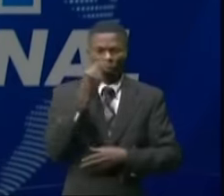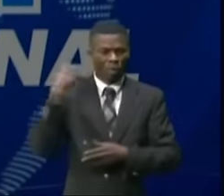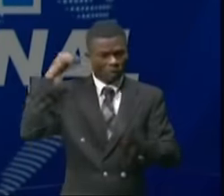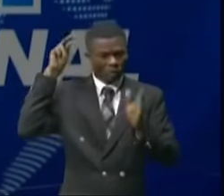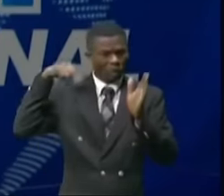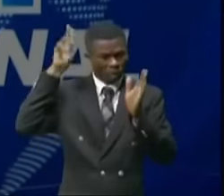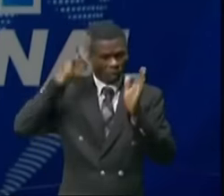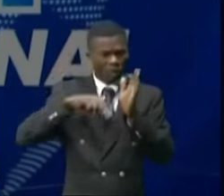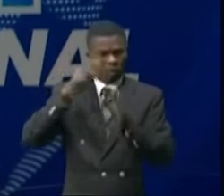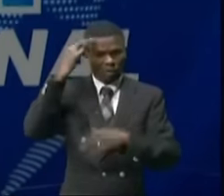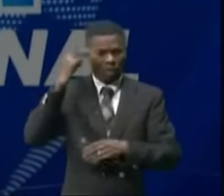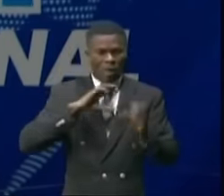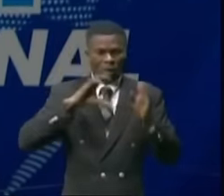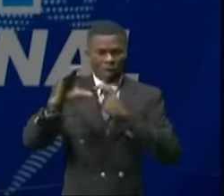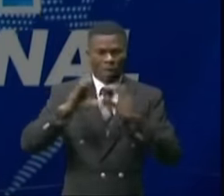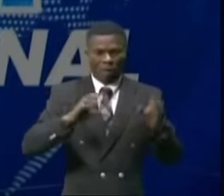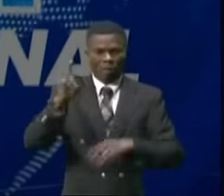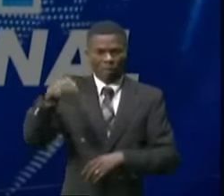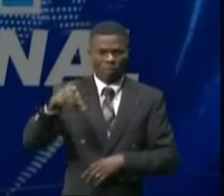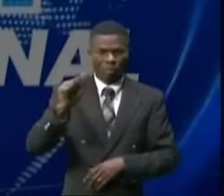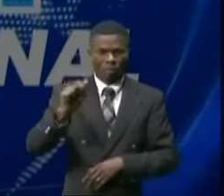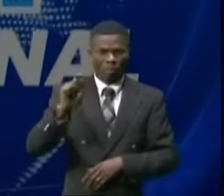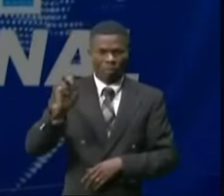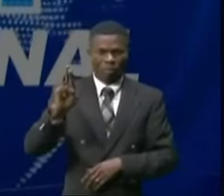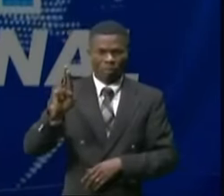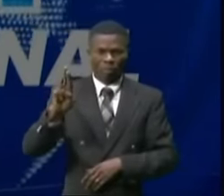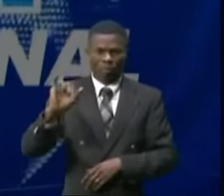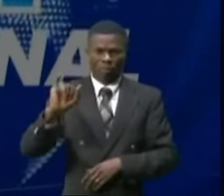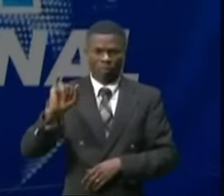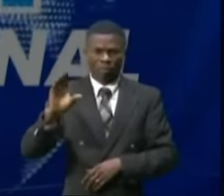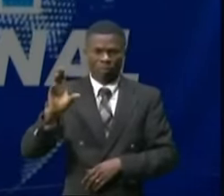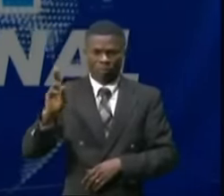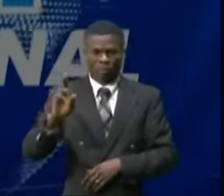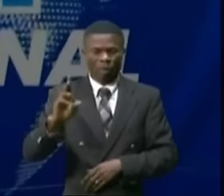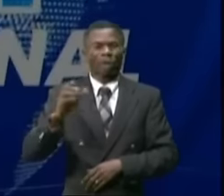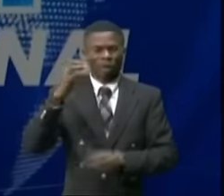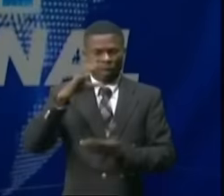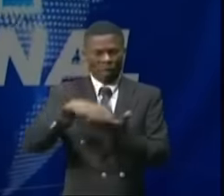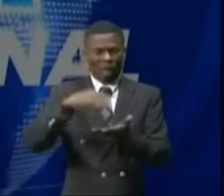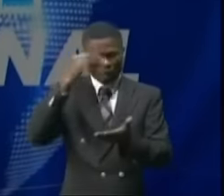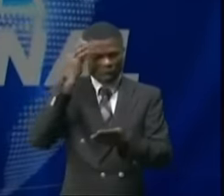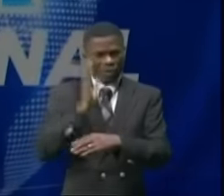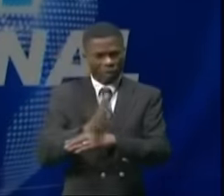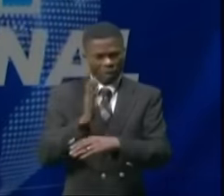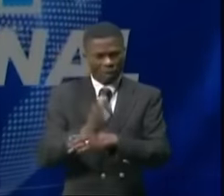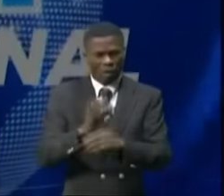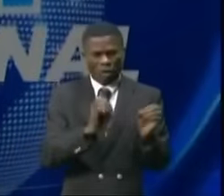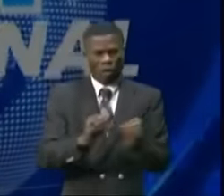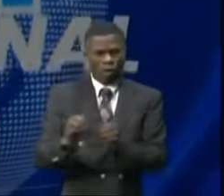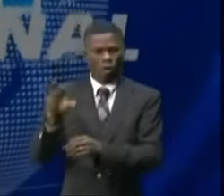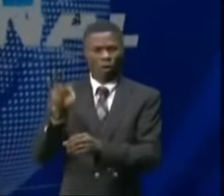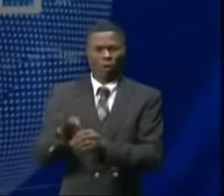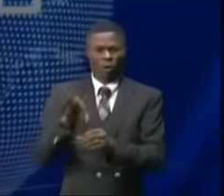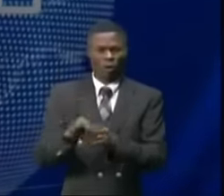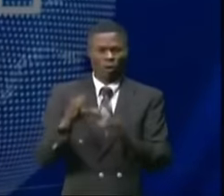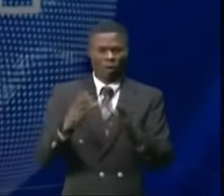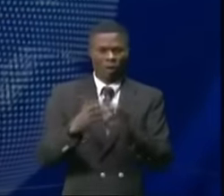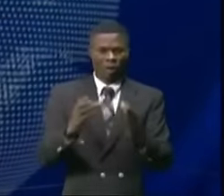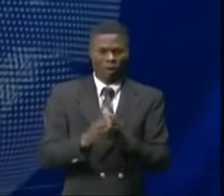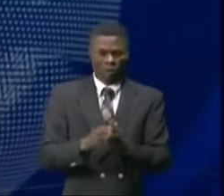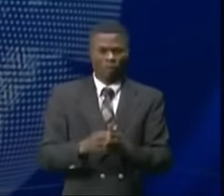gouvernement. Pour le ministre de la Communication, Patrick Muyaya, nous devons tirer les leçons de l'organisation de ces élections avec